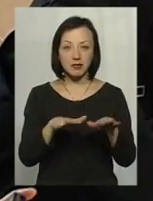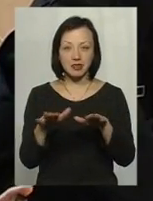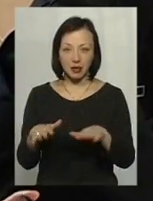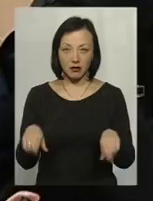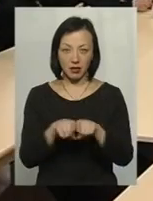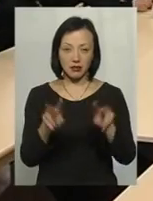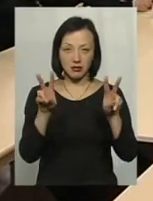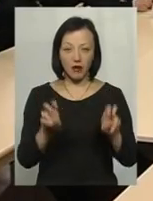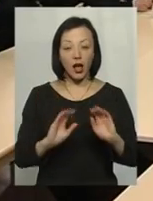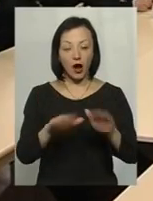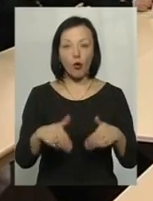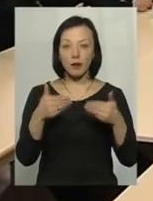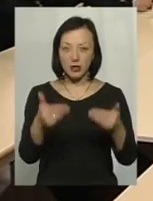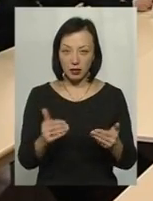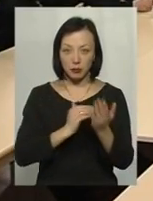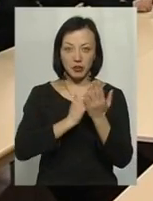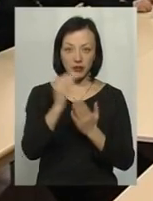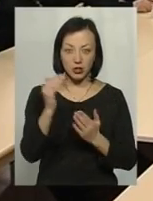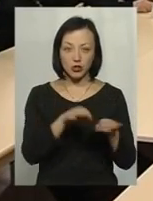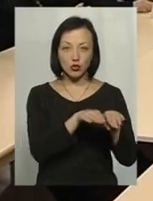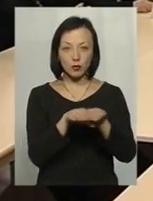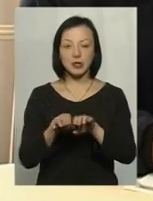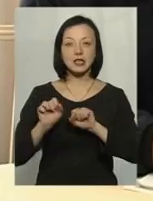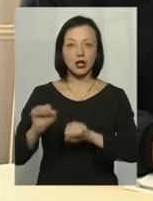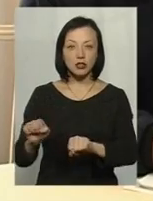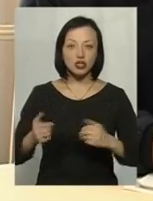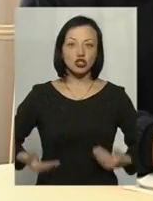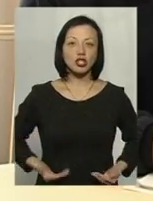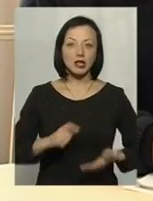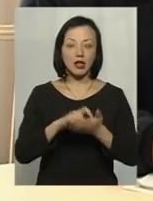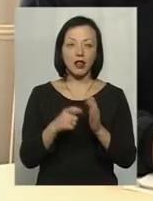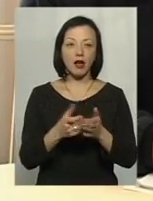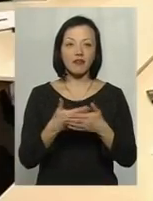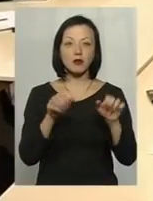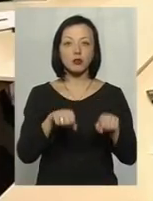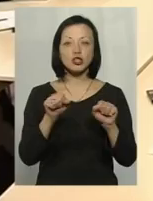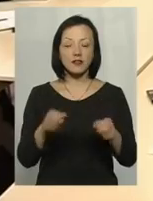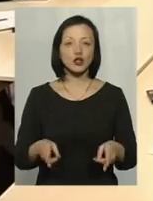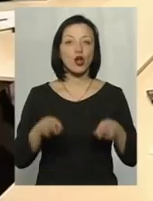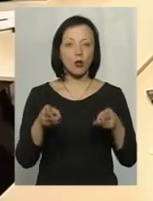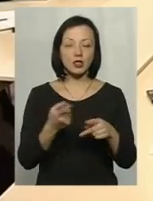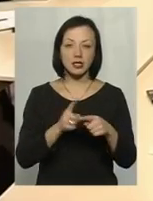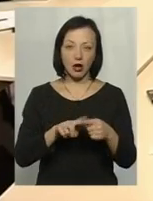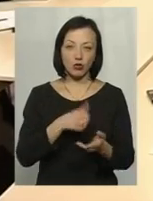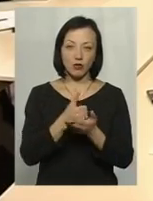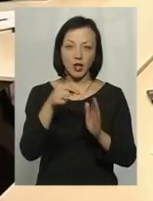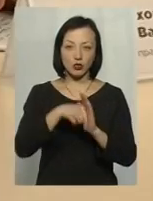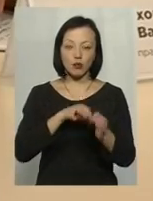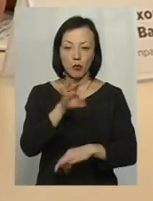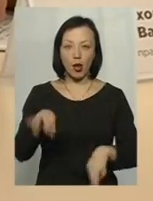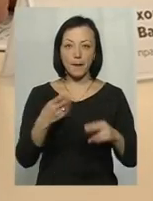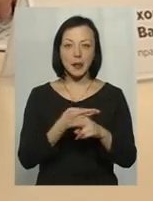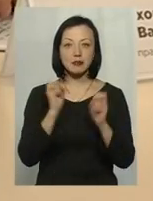мають з'явитися рекомендації щодо підвищення ступеню захищеності житла від потенційних злочинів. Це основна суть проєкту